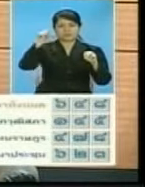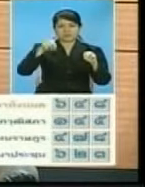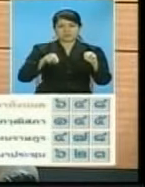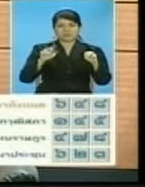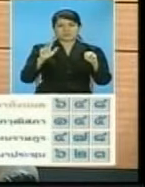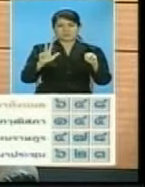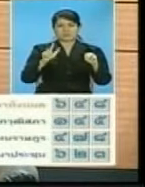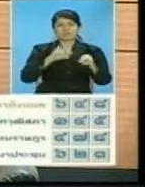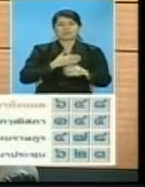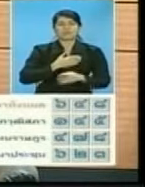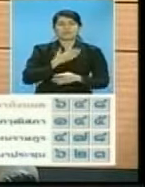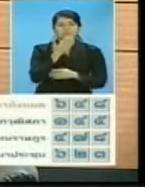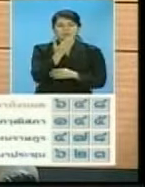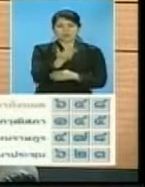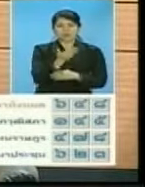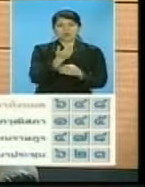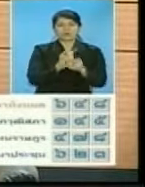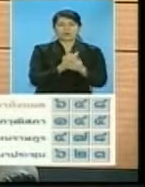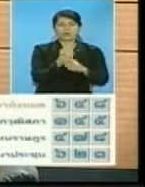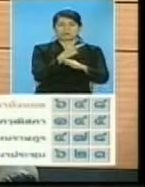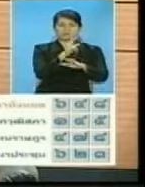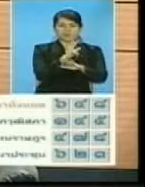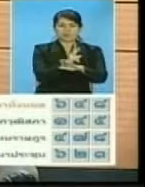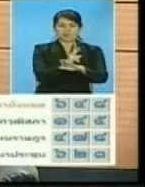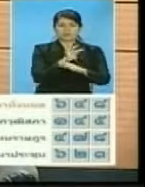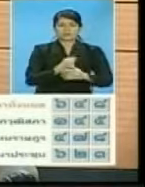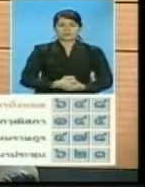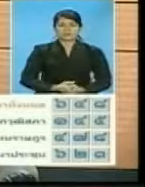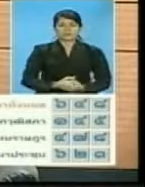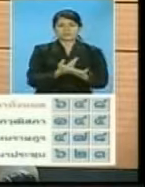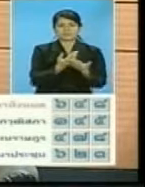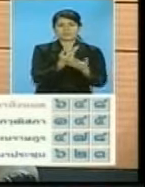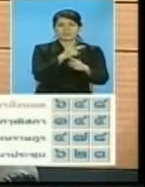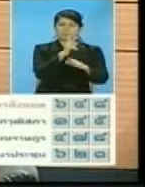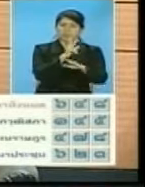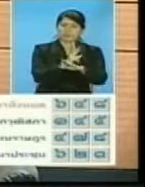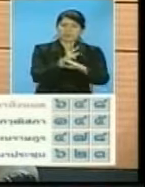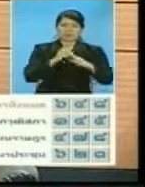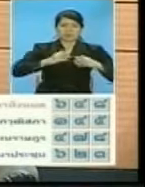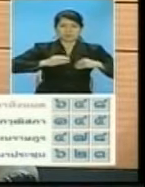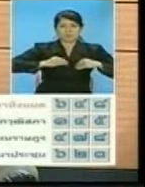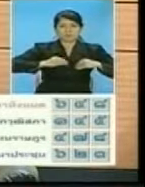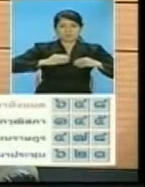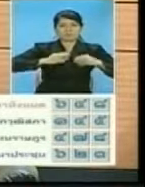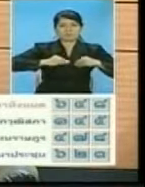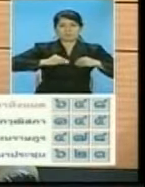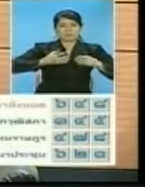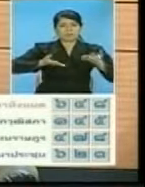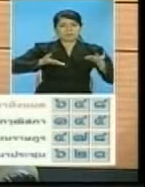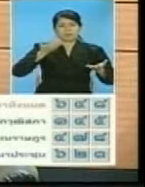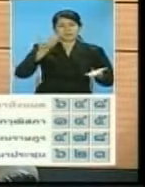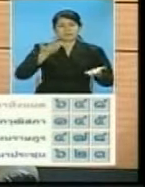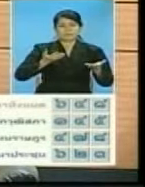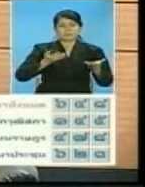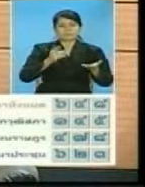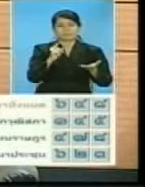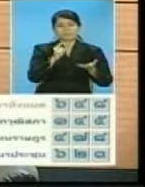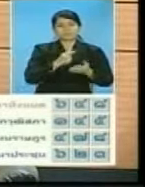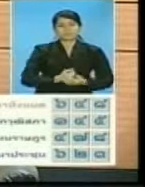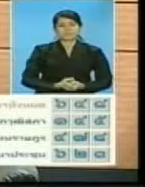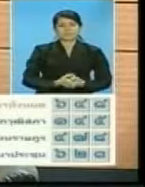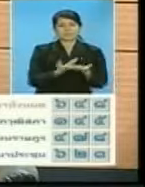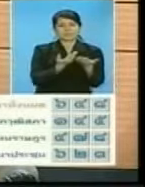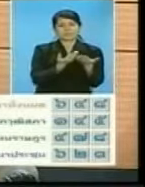291/3ก็ต้องขออีกผ่านท่านประธานท่านจะเห็นด้วยหรือไม่เห็นด้วยก็ถือว่า